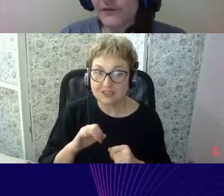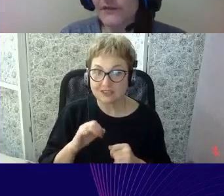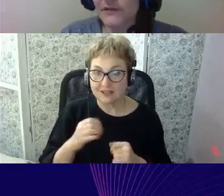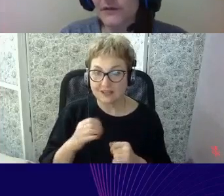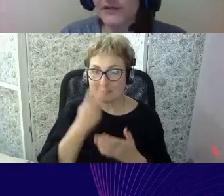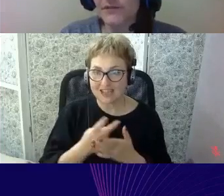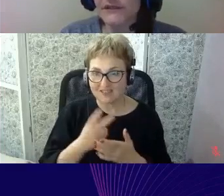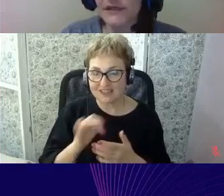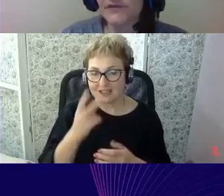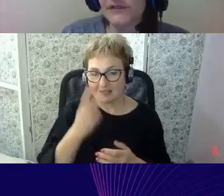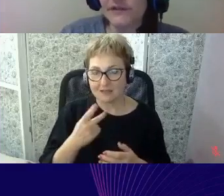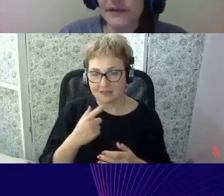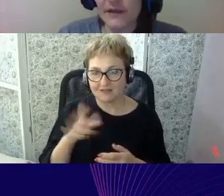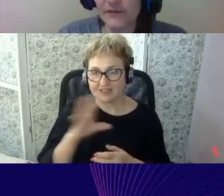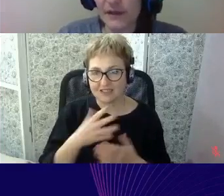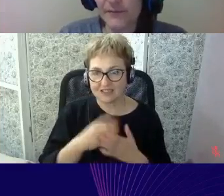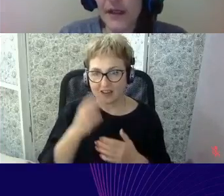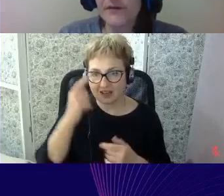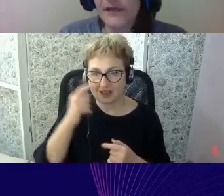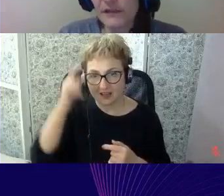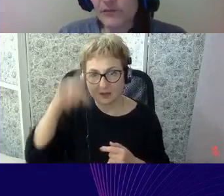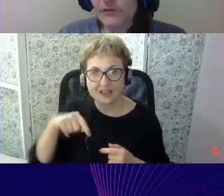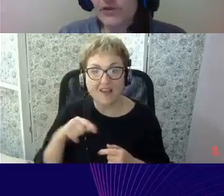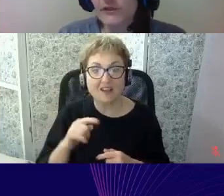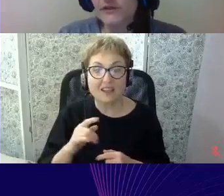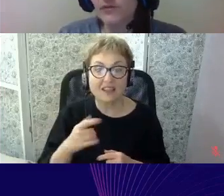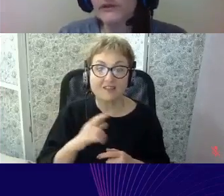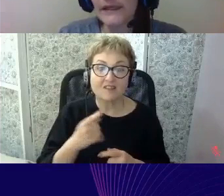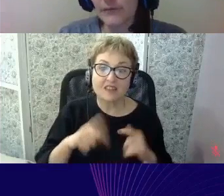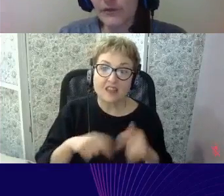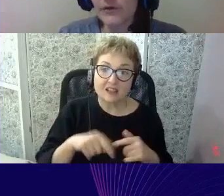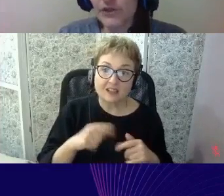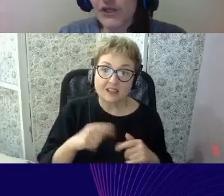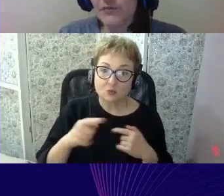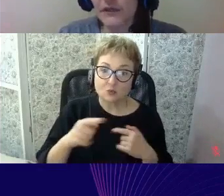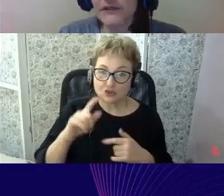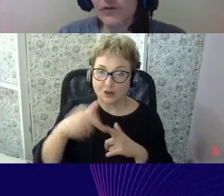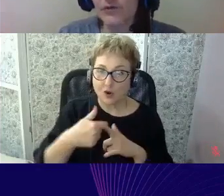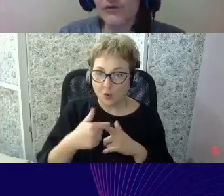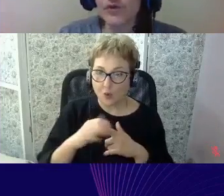возможность проявить и продемонстрировать все свои навыки. В некотором случае с онлайн-подключением, да, с такой вот